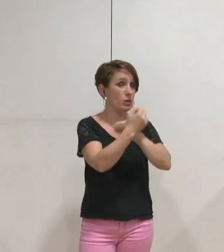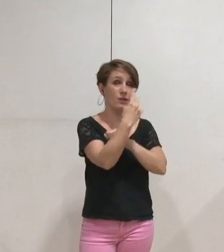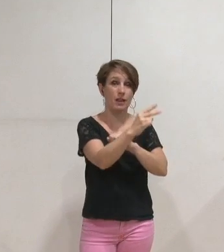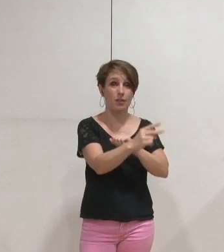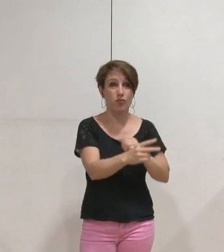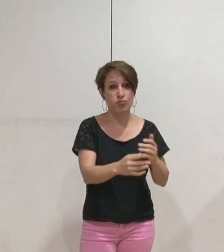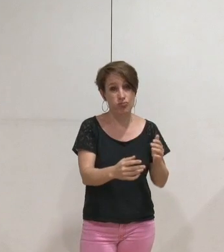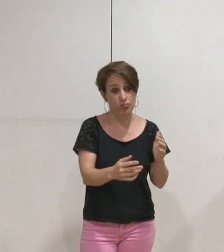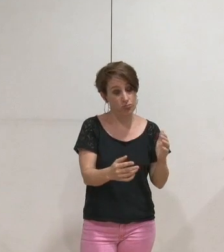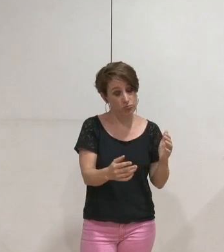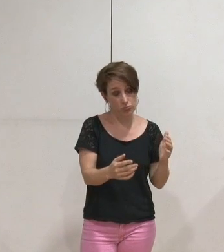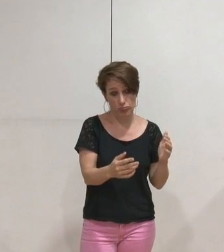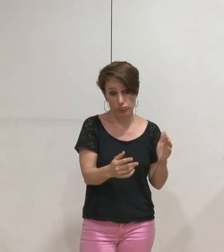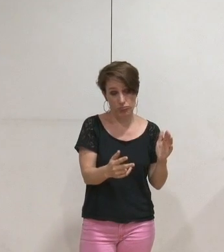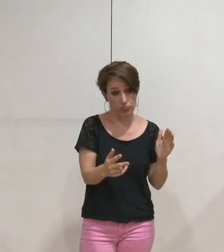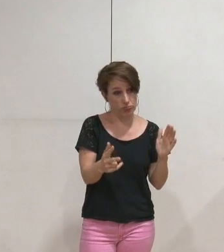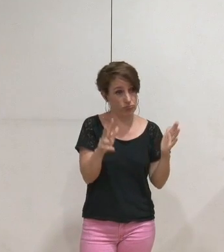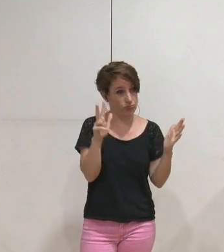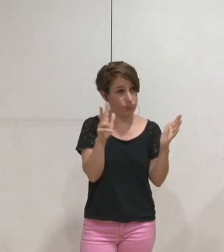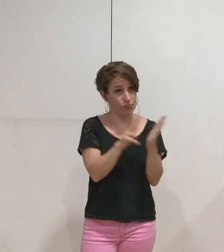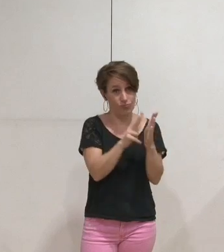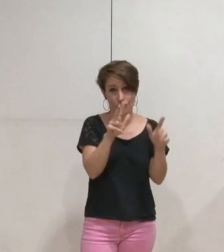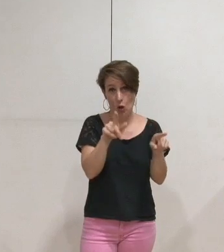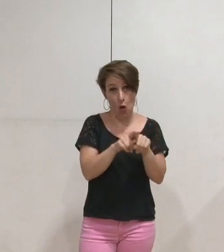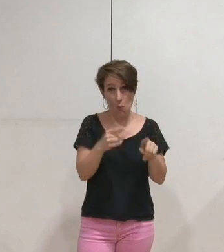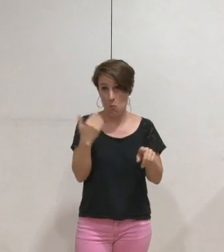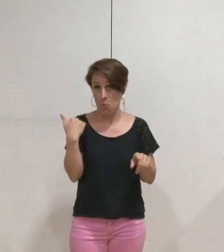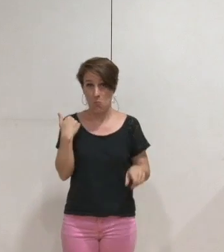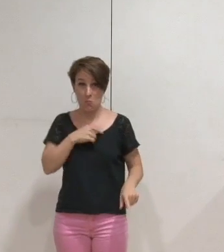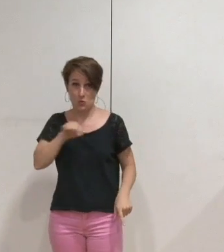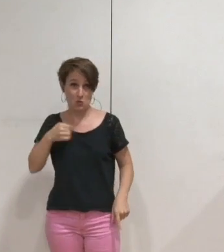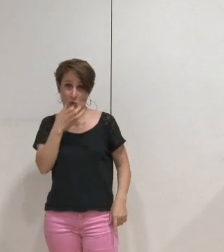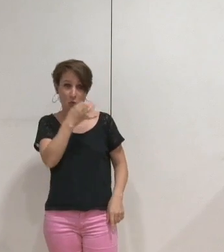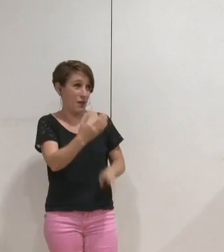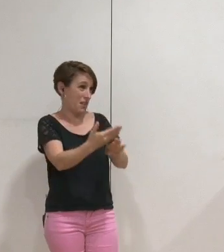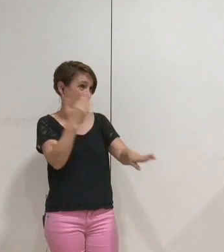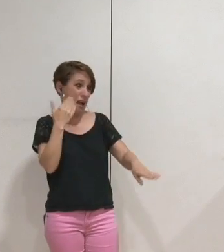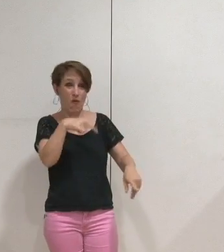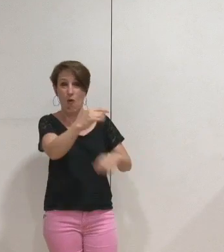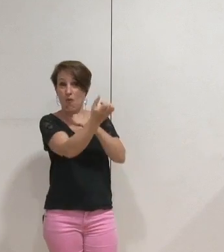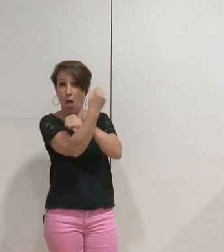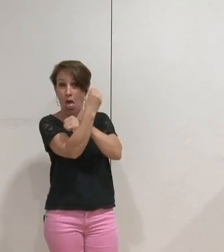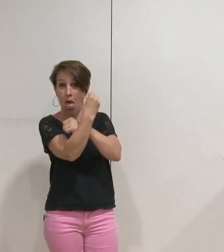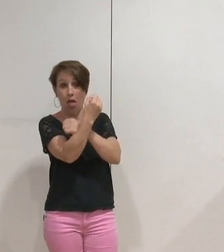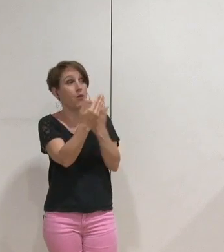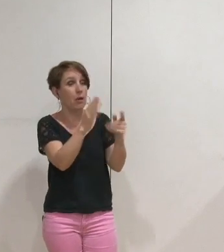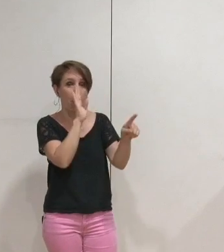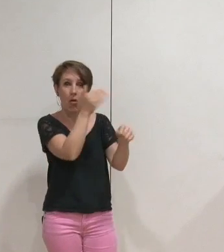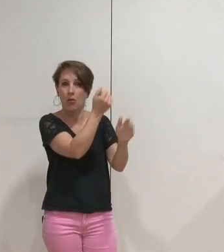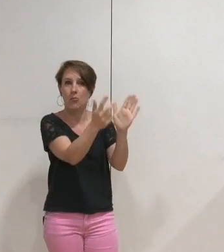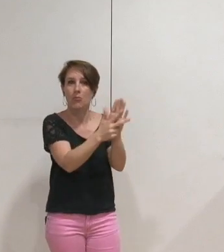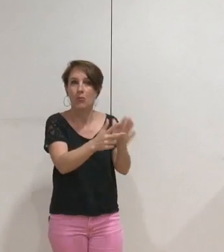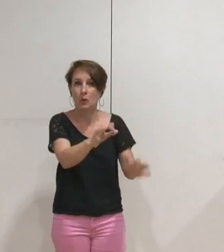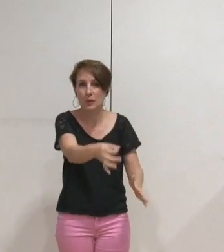valide les propos que nous avons tenus au moment du budget primitif et au fond